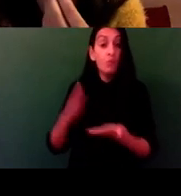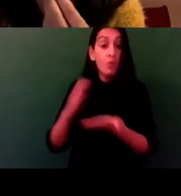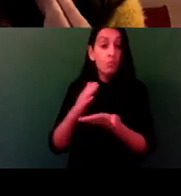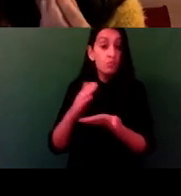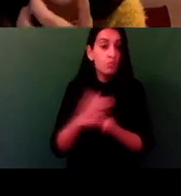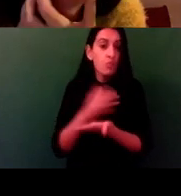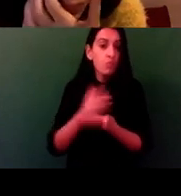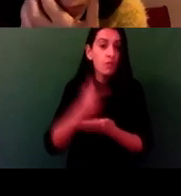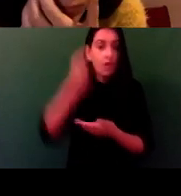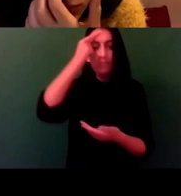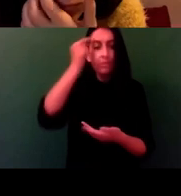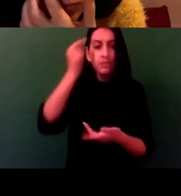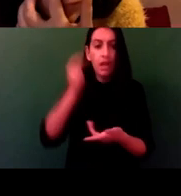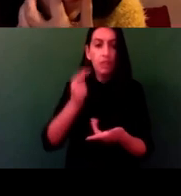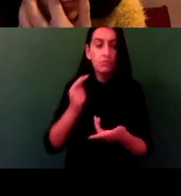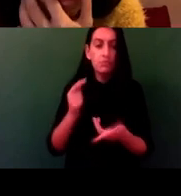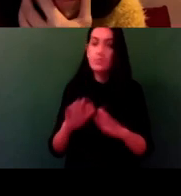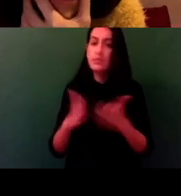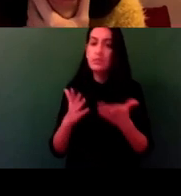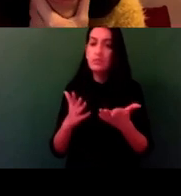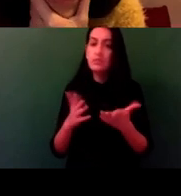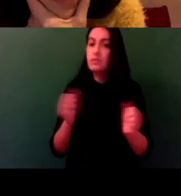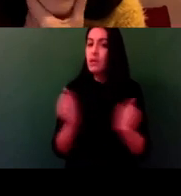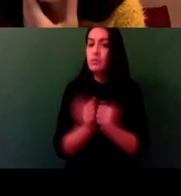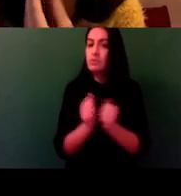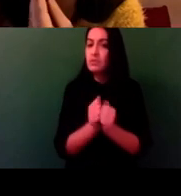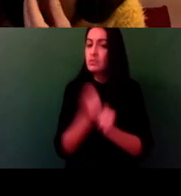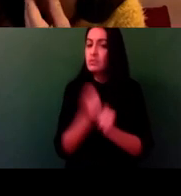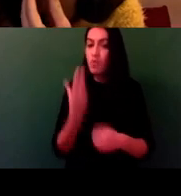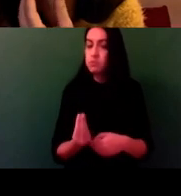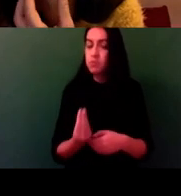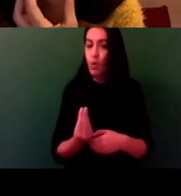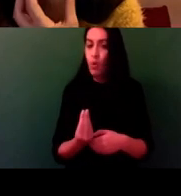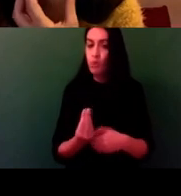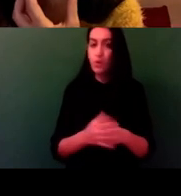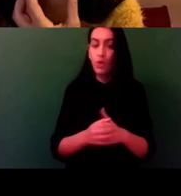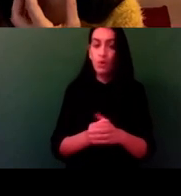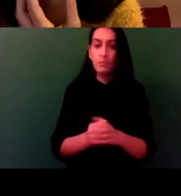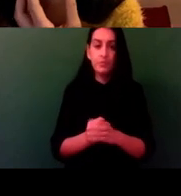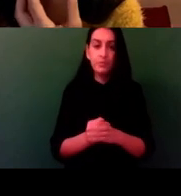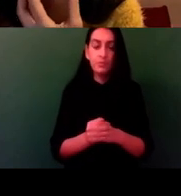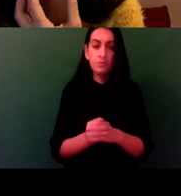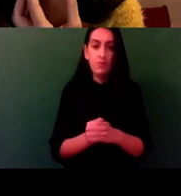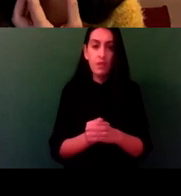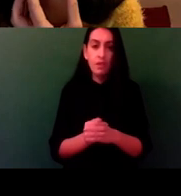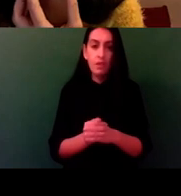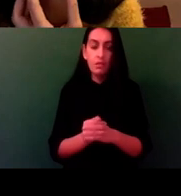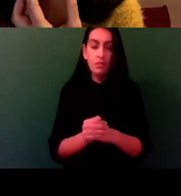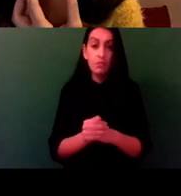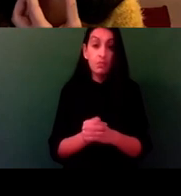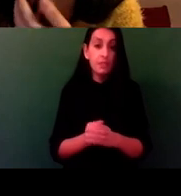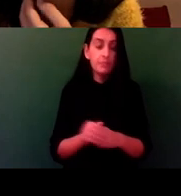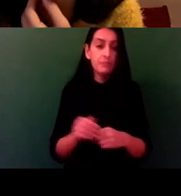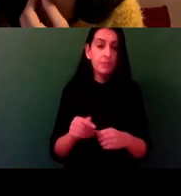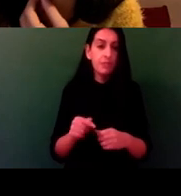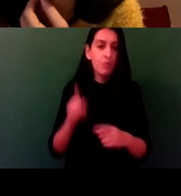bütün bu toplanan veriler nasıl bir araya getiriliyor? Konuşmacıların bu konudaki yöntemlerini somut örnekler üzerinden dinlemek çok faydalı olur demiş. Burada